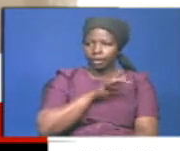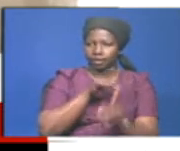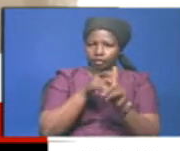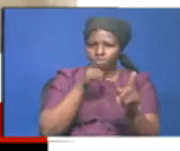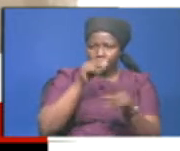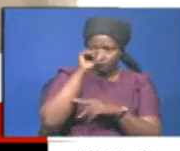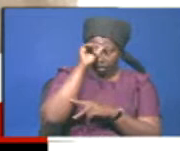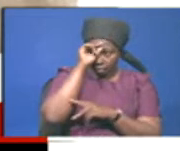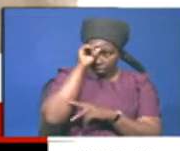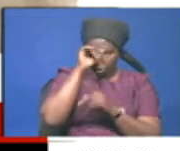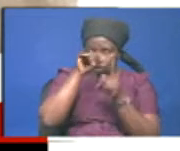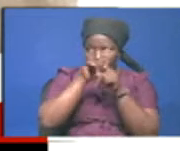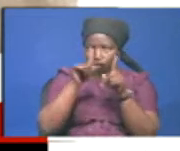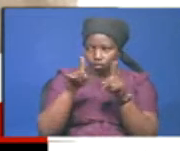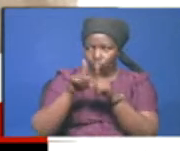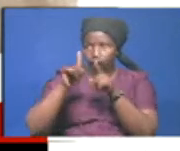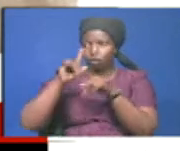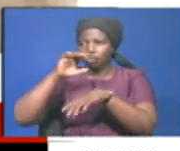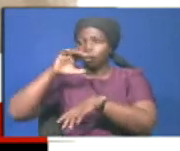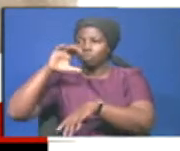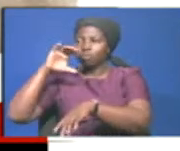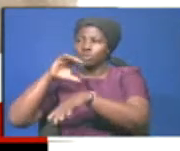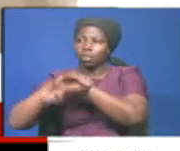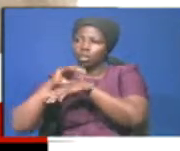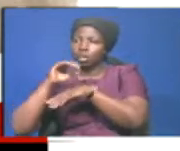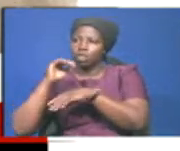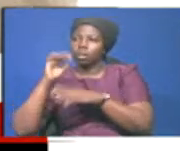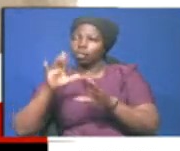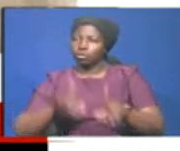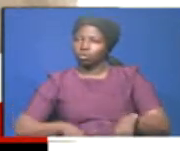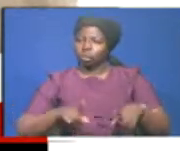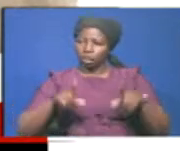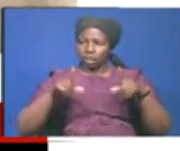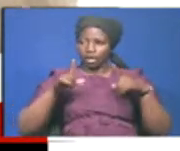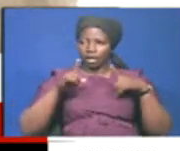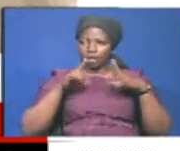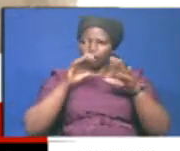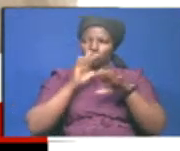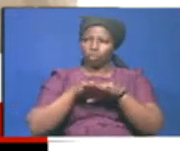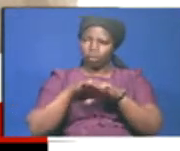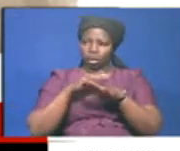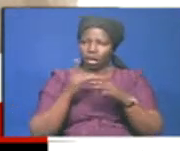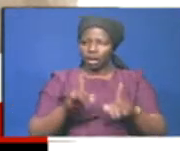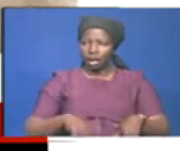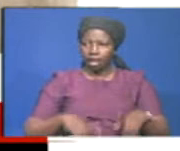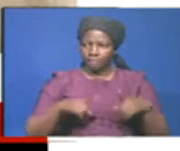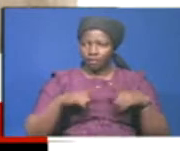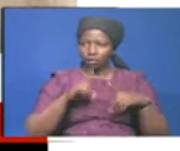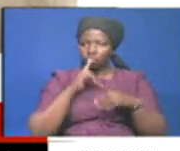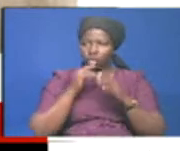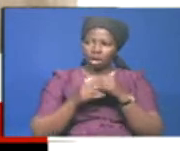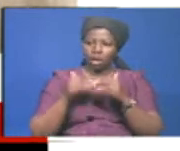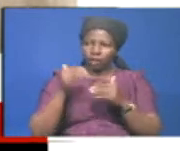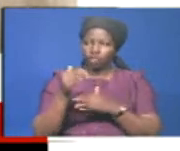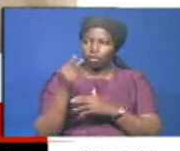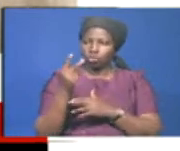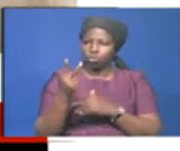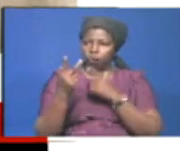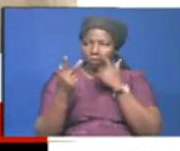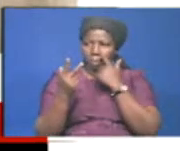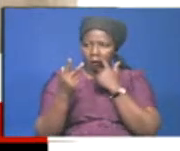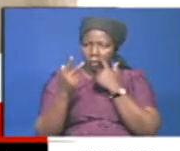pia kupata kuweza kuishi maisha mzuri. Kwa hivyo baada ya miaka miwili, kwa sababu